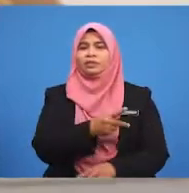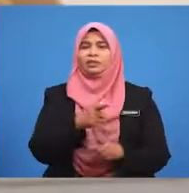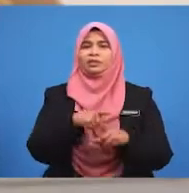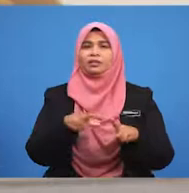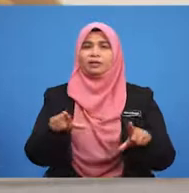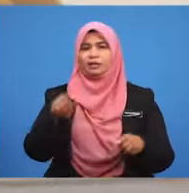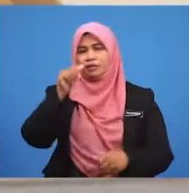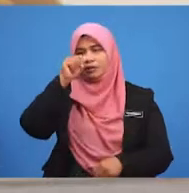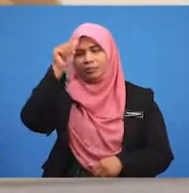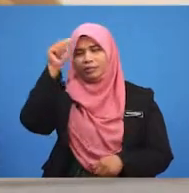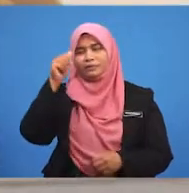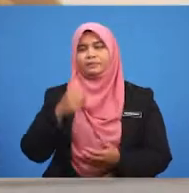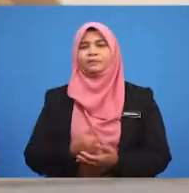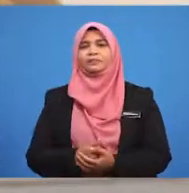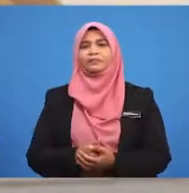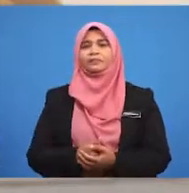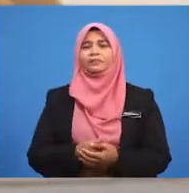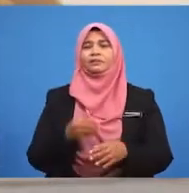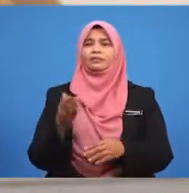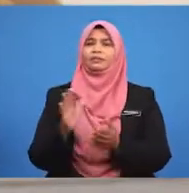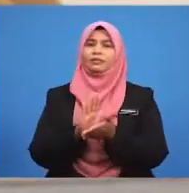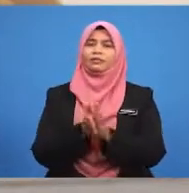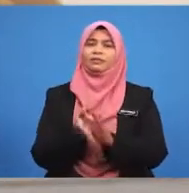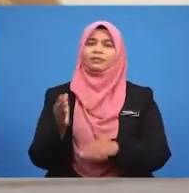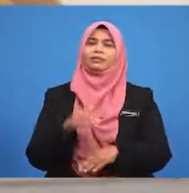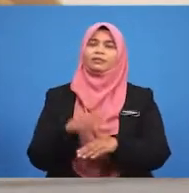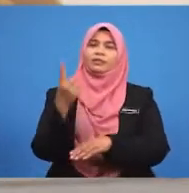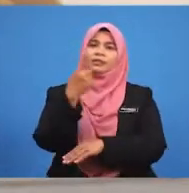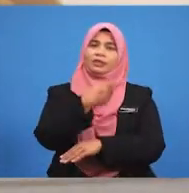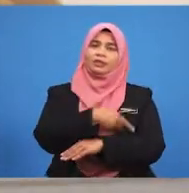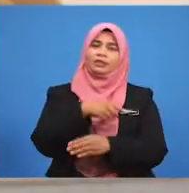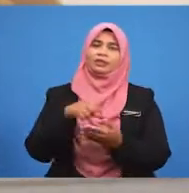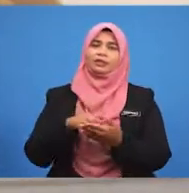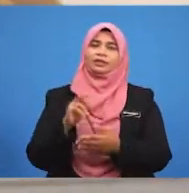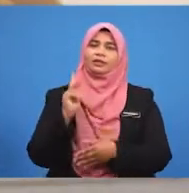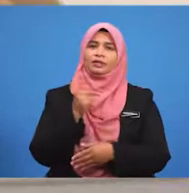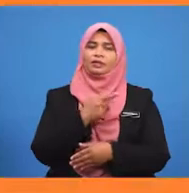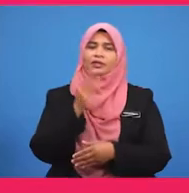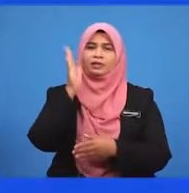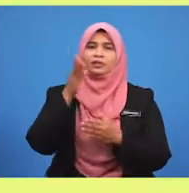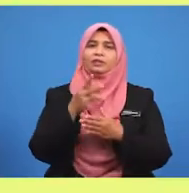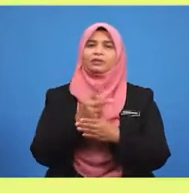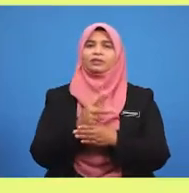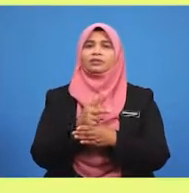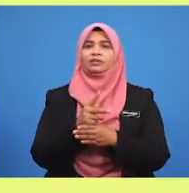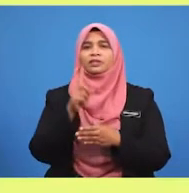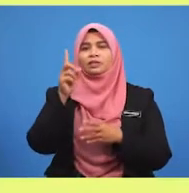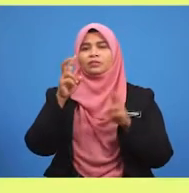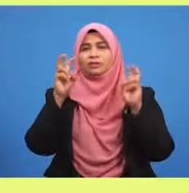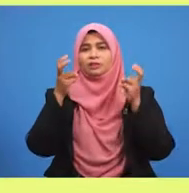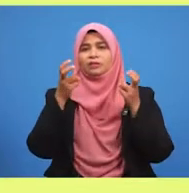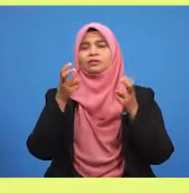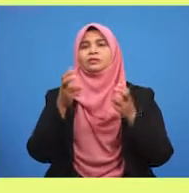taala. Jadi pada hari ini murid-murid, kita akan berkongsi satu tajuk dalam bidang